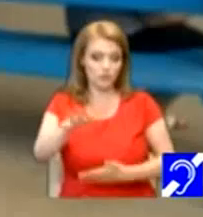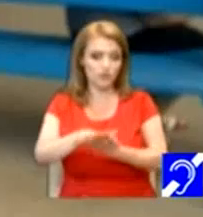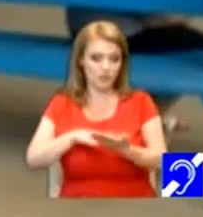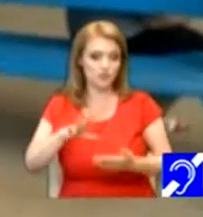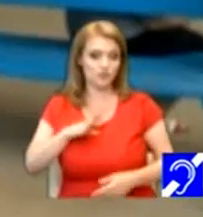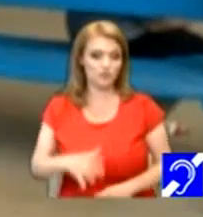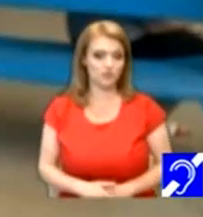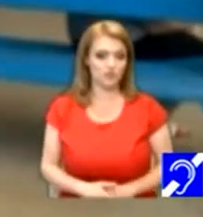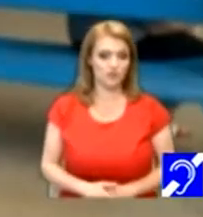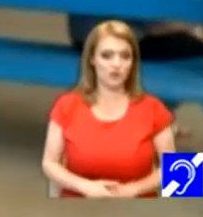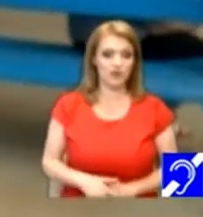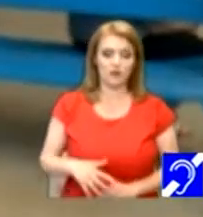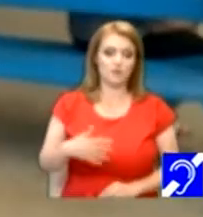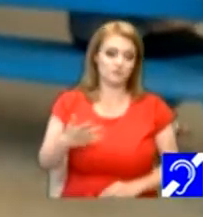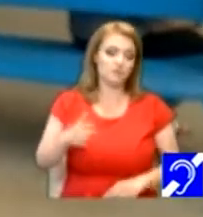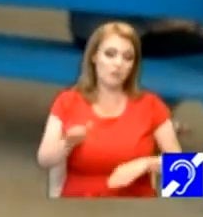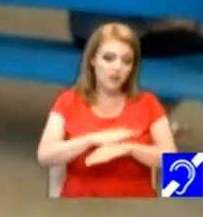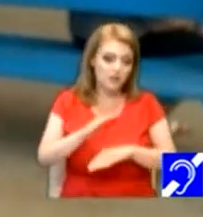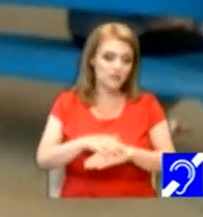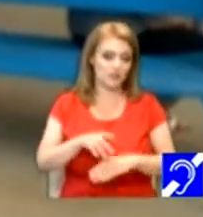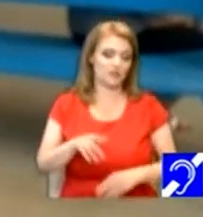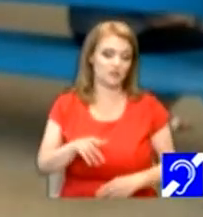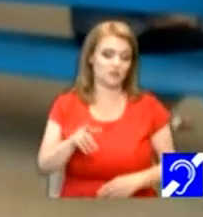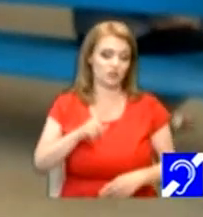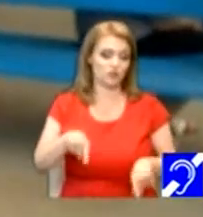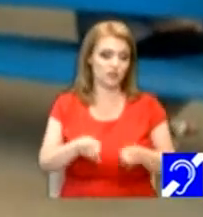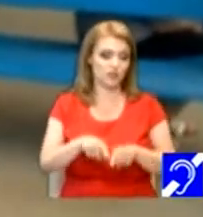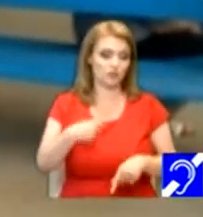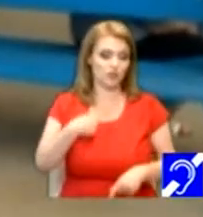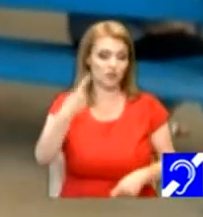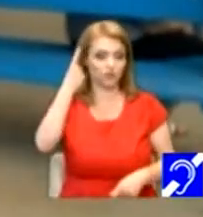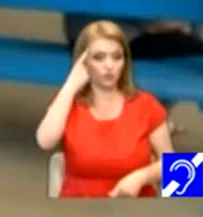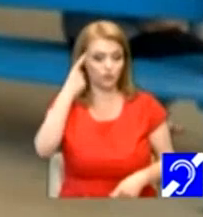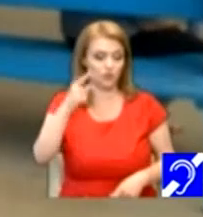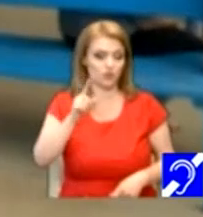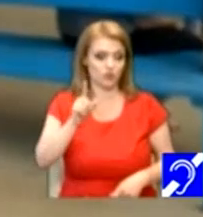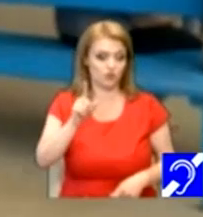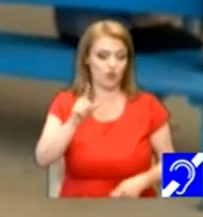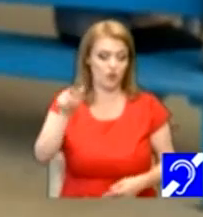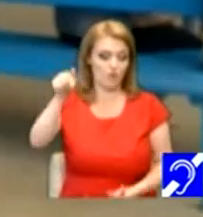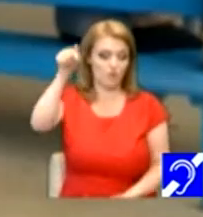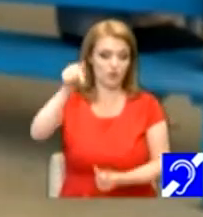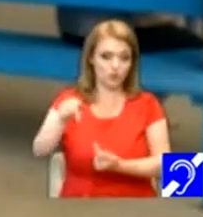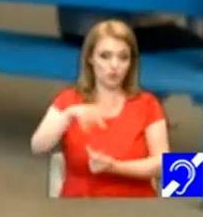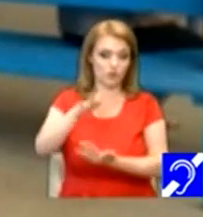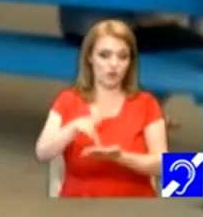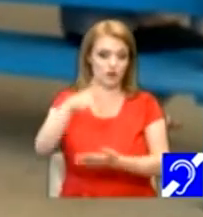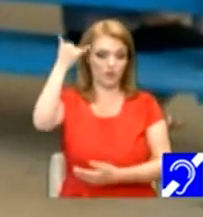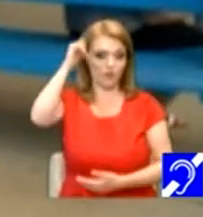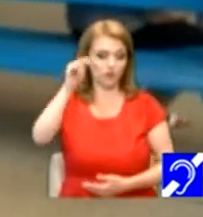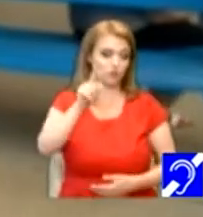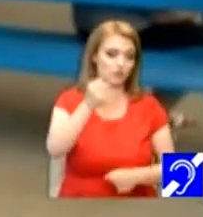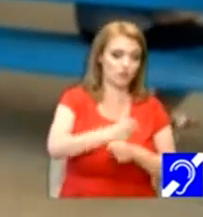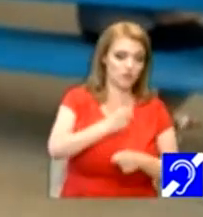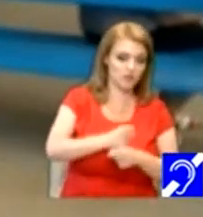Am dorit să fie în continuare. E un gest bun din partea lui, dar eu mă gândesc că ar trebui să abții, că el pentru oraș merge. Mai fac